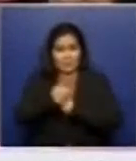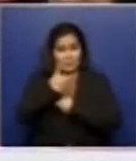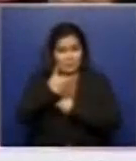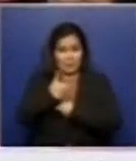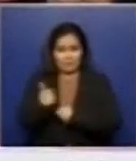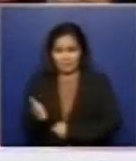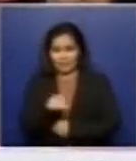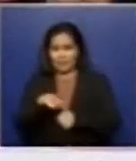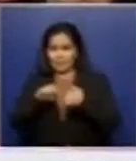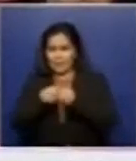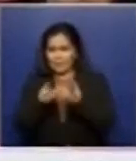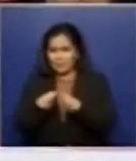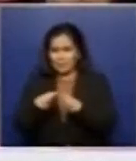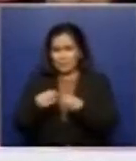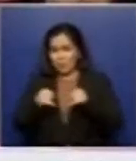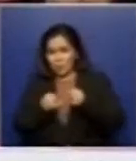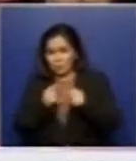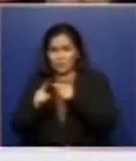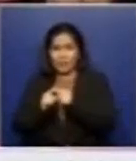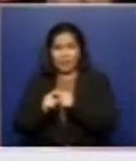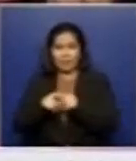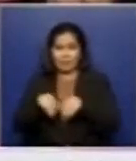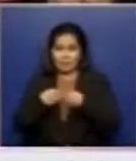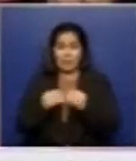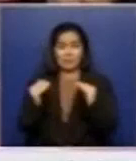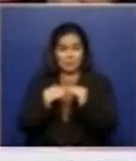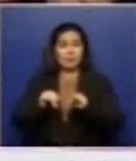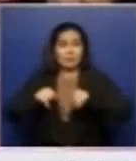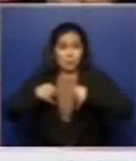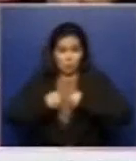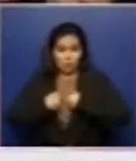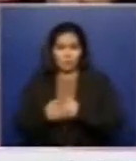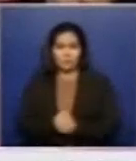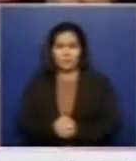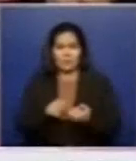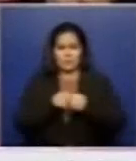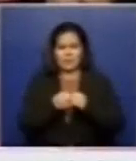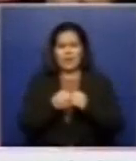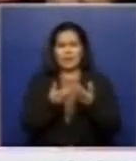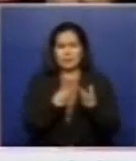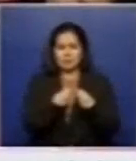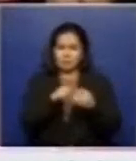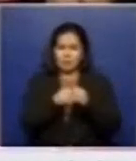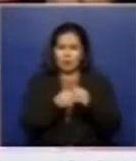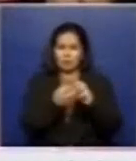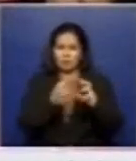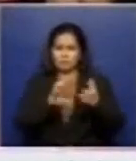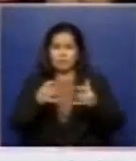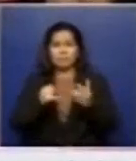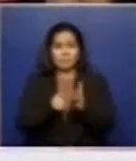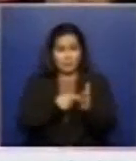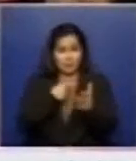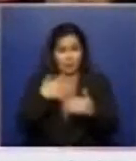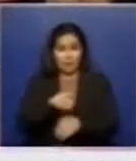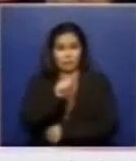รัดแก้ปัญหาที่ดินออกเอกสารสิทธิ์ในที่ดินปัญหาที่ดินมีมาช้านานครับส